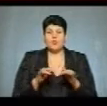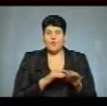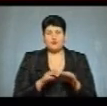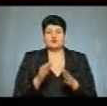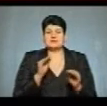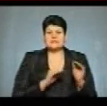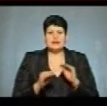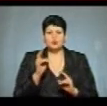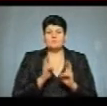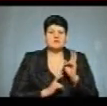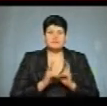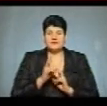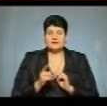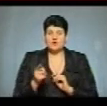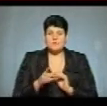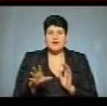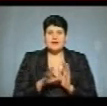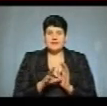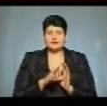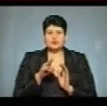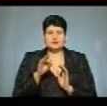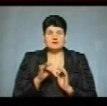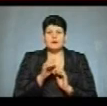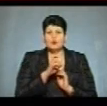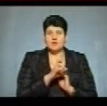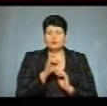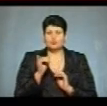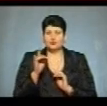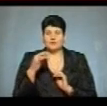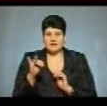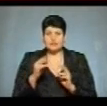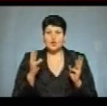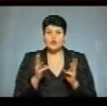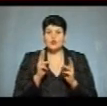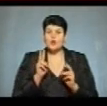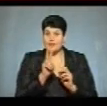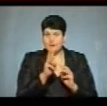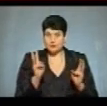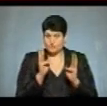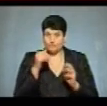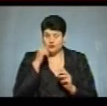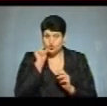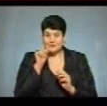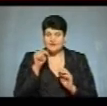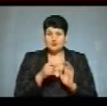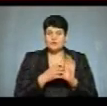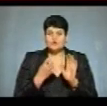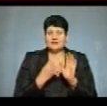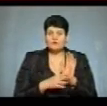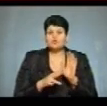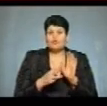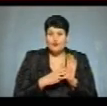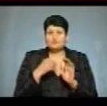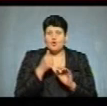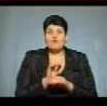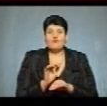комунального підприємства «Тернопільелектротранс» Богдан Бурий, тролейбус, який загорівся вчора, 1998 року